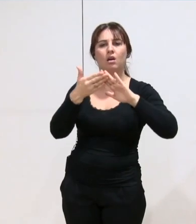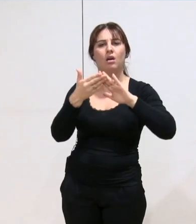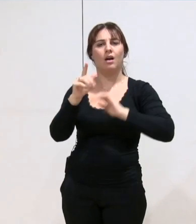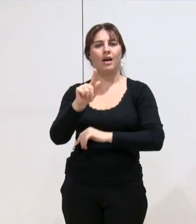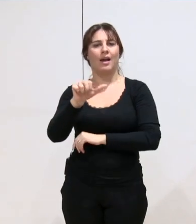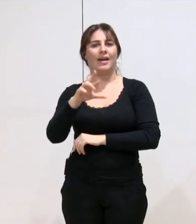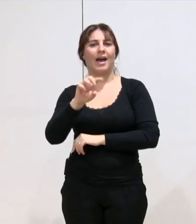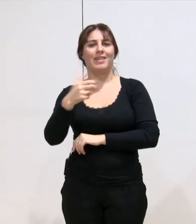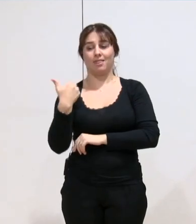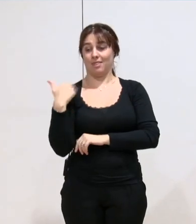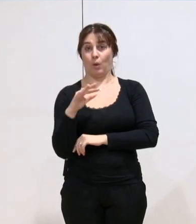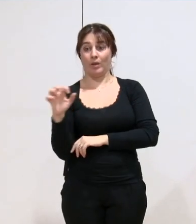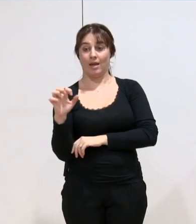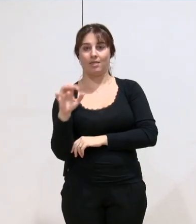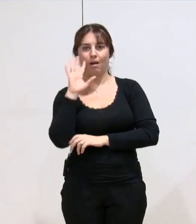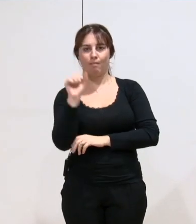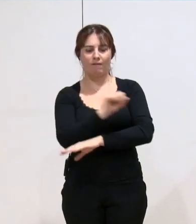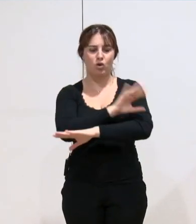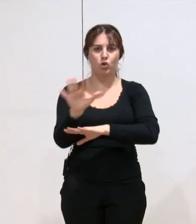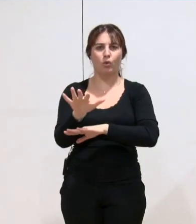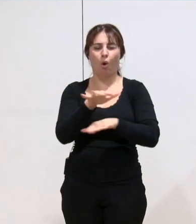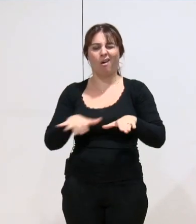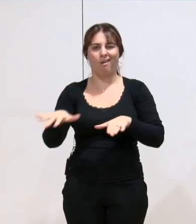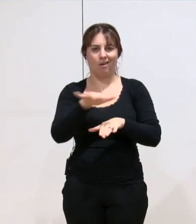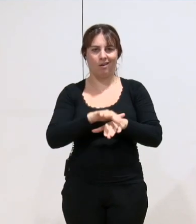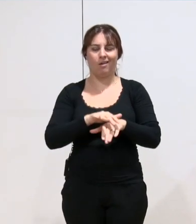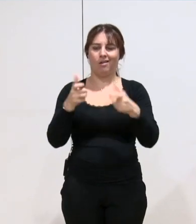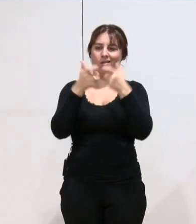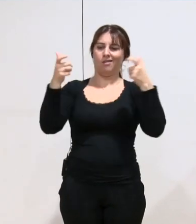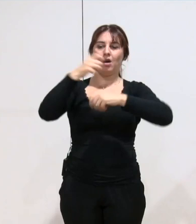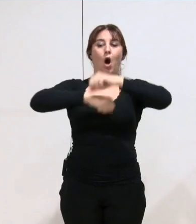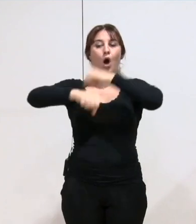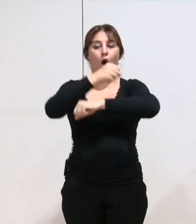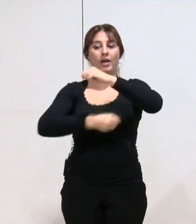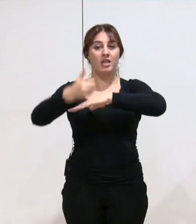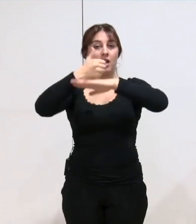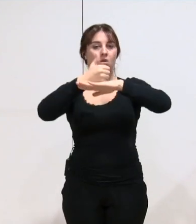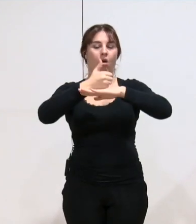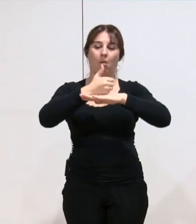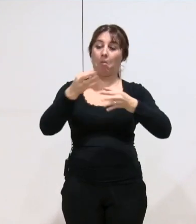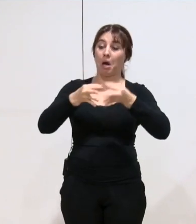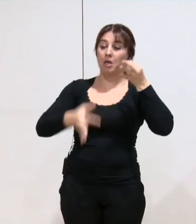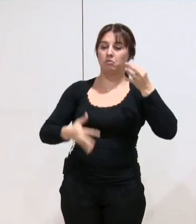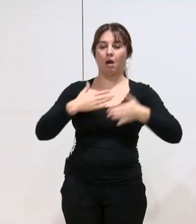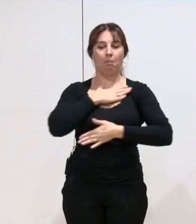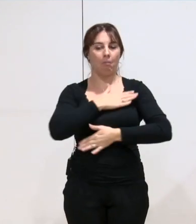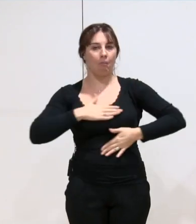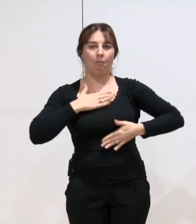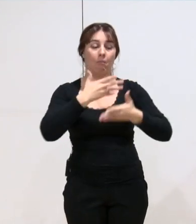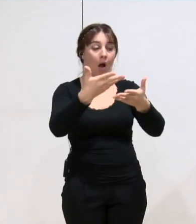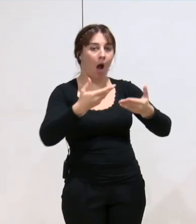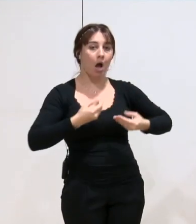pu lire dans la presse locale que les organisateurs de cet événement étaient très satisfaits des conditions